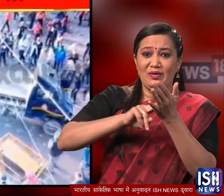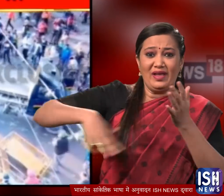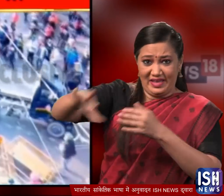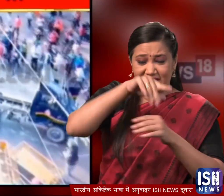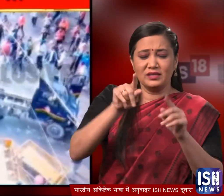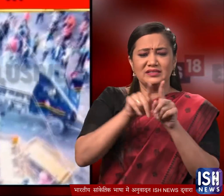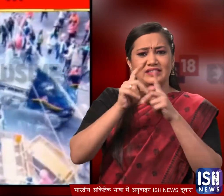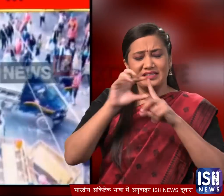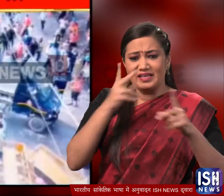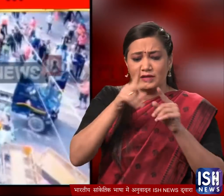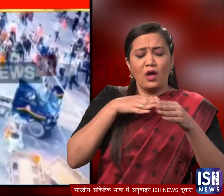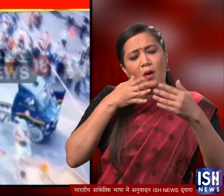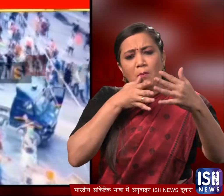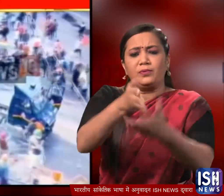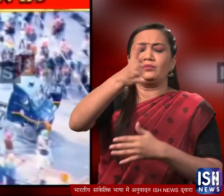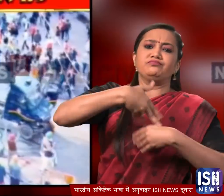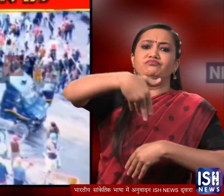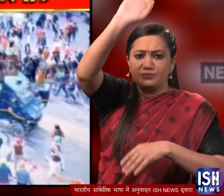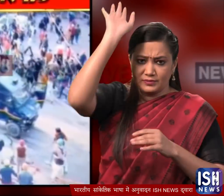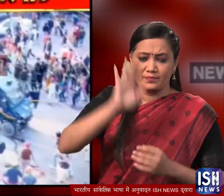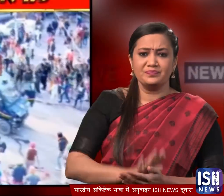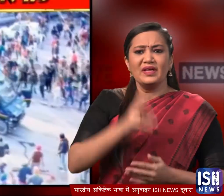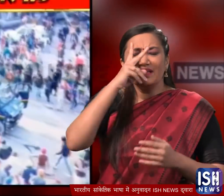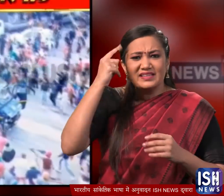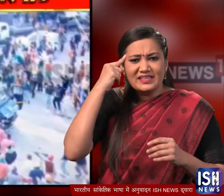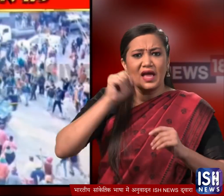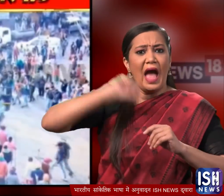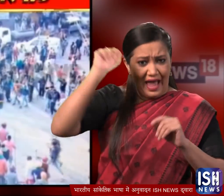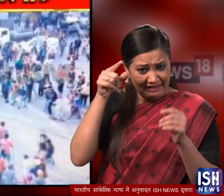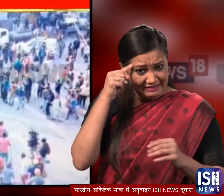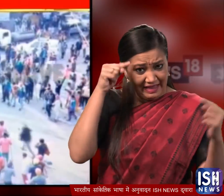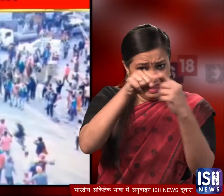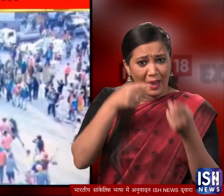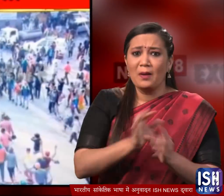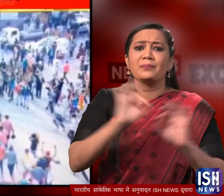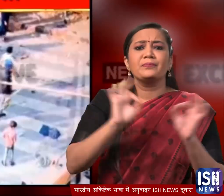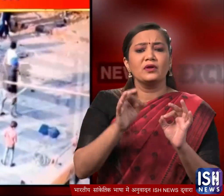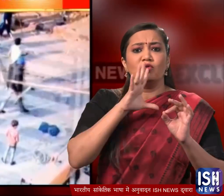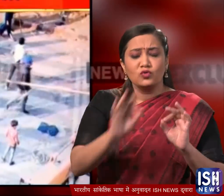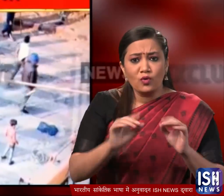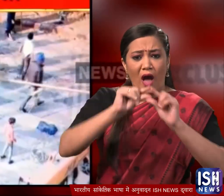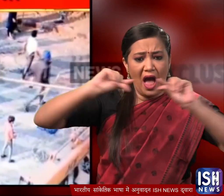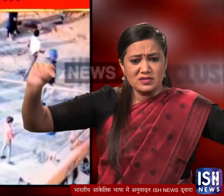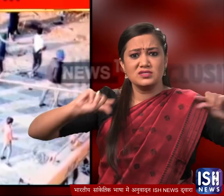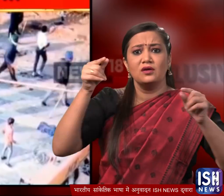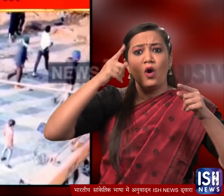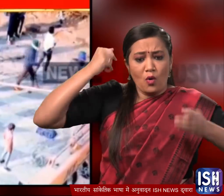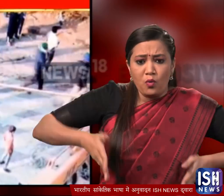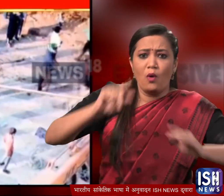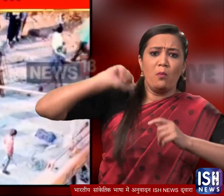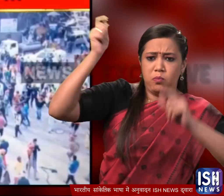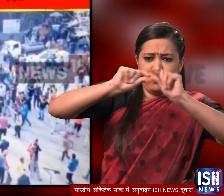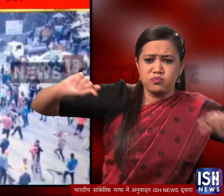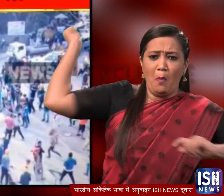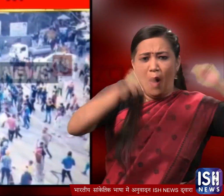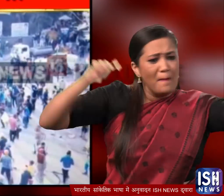हिंसा की जो तस्वीरें सामने आई, उनमें नजर आ रहे लोगों को देखकर ये लगा ही नहीं कि वो प्रदर्शन करने के इरादे से आए थे, क्योंकि वो हाथों में डंडे लेकर